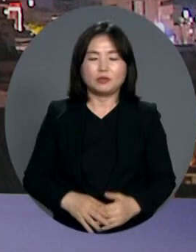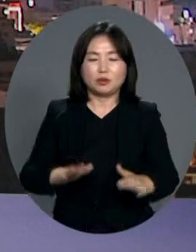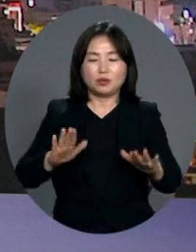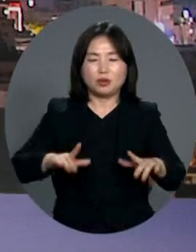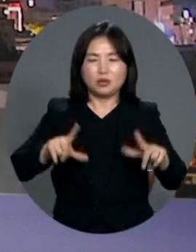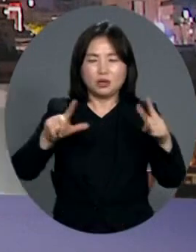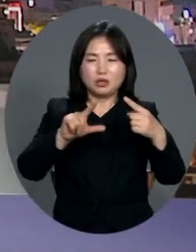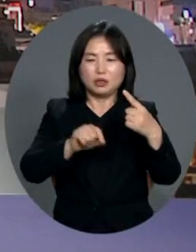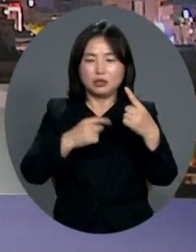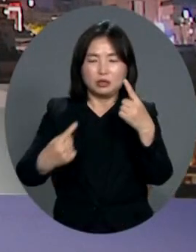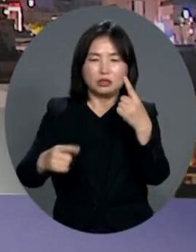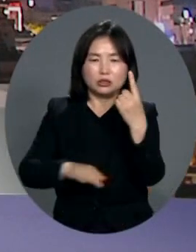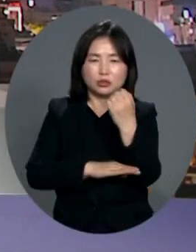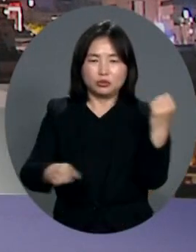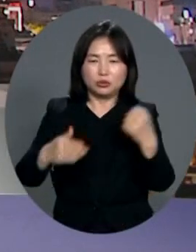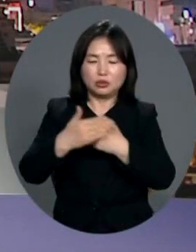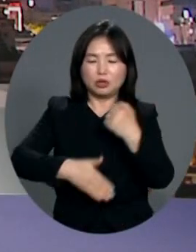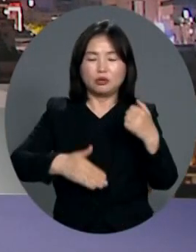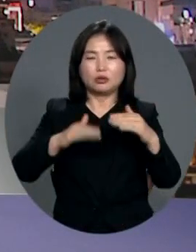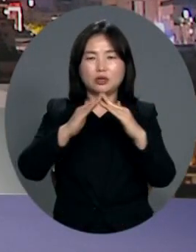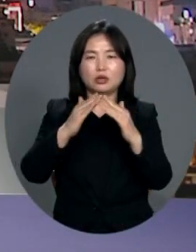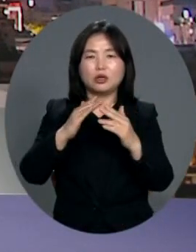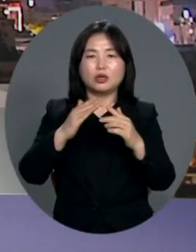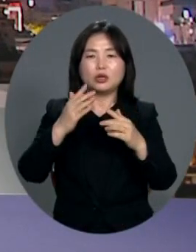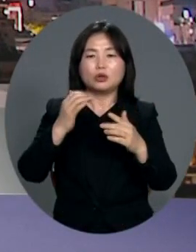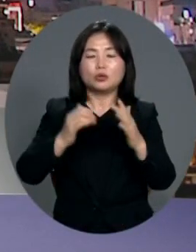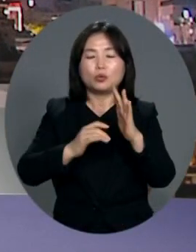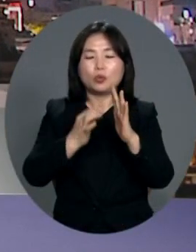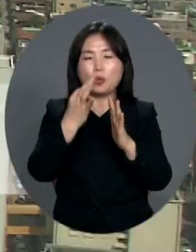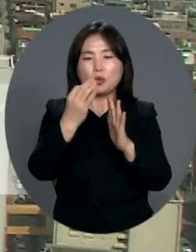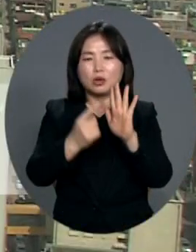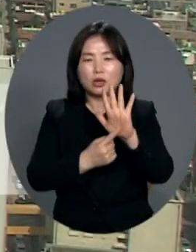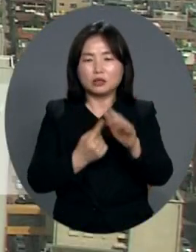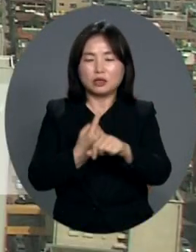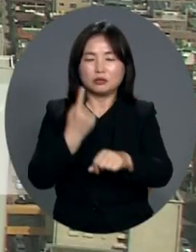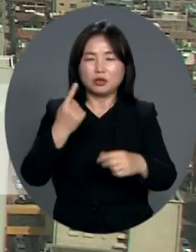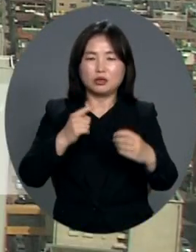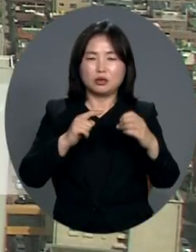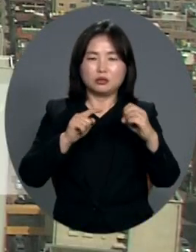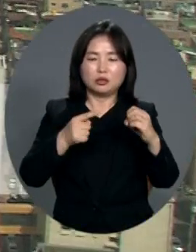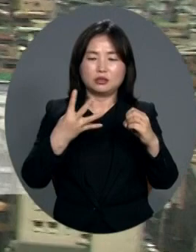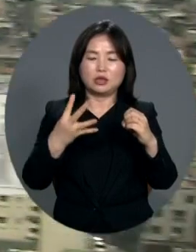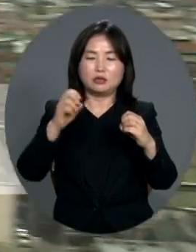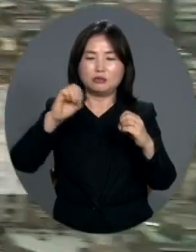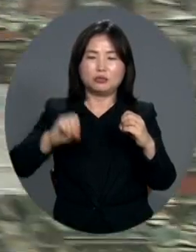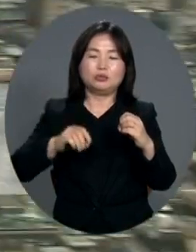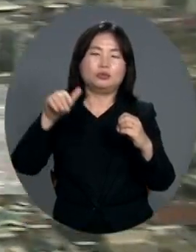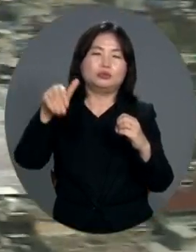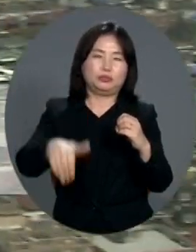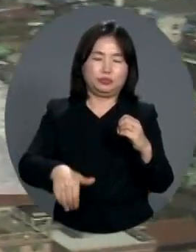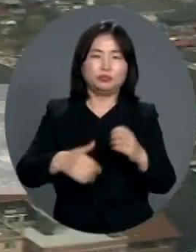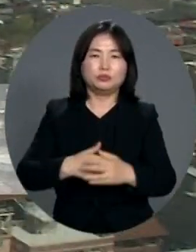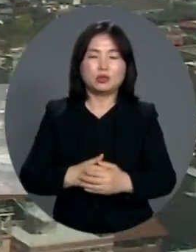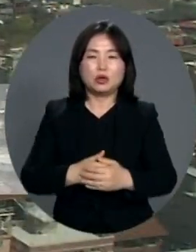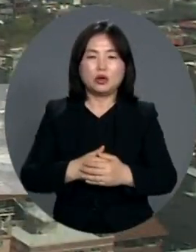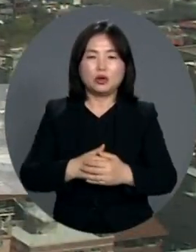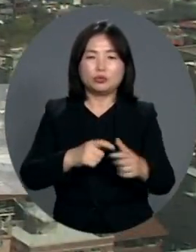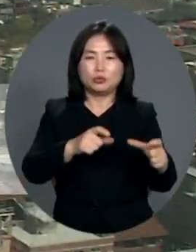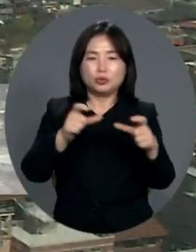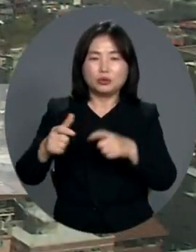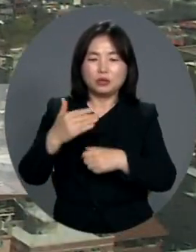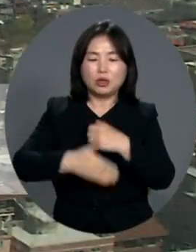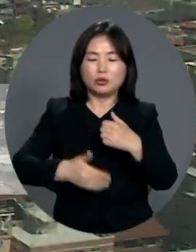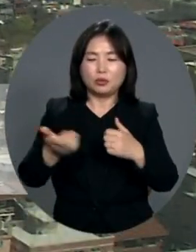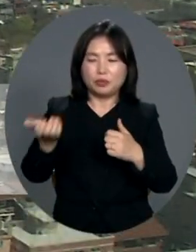올해 1월 1일을 기준으로 한 대구의 개별주택 공시 가격이 지난해보다 0.42% 내렸습니다. 구군별로는